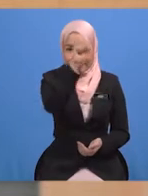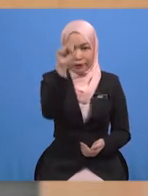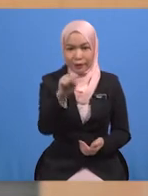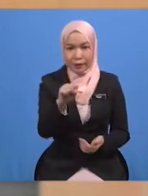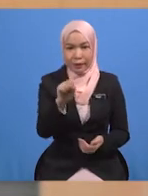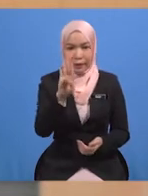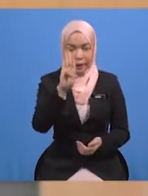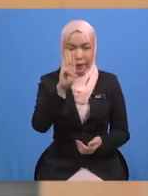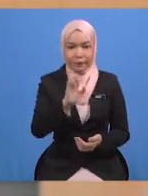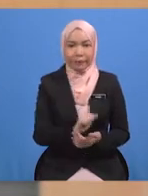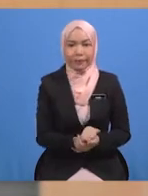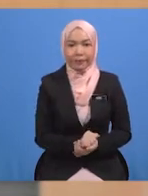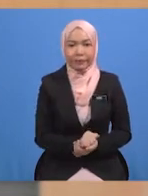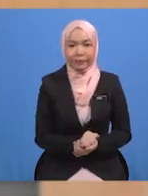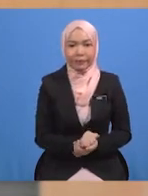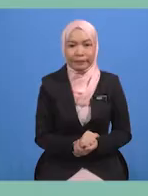soalan B.